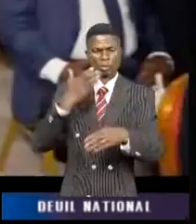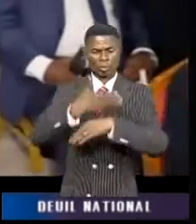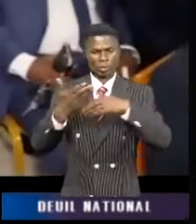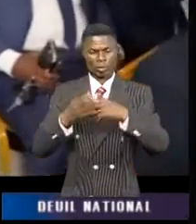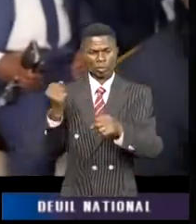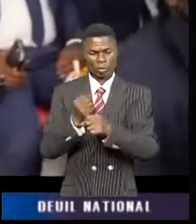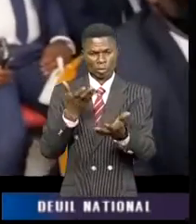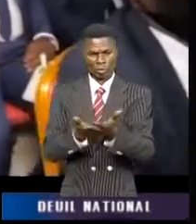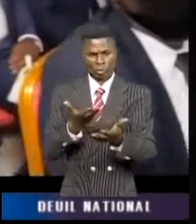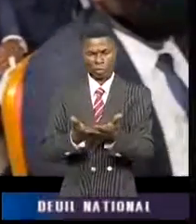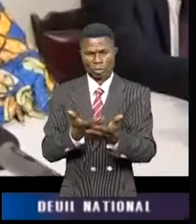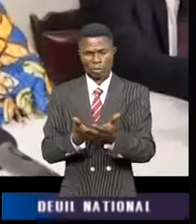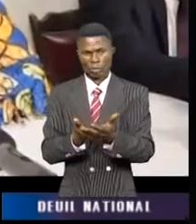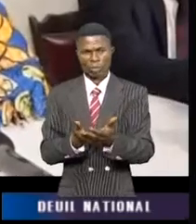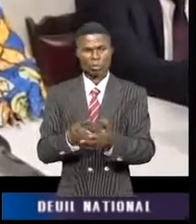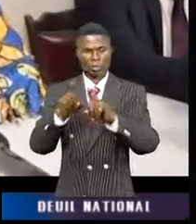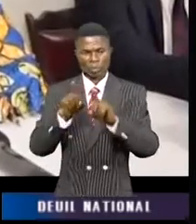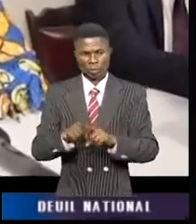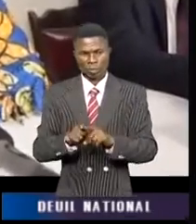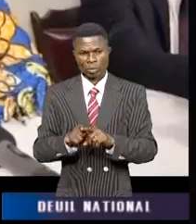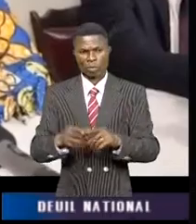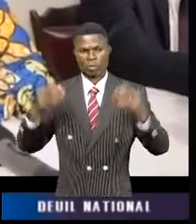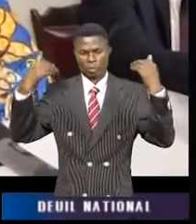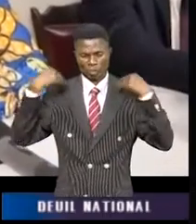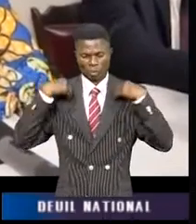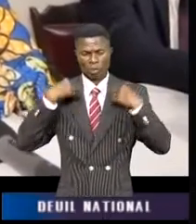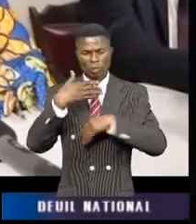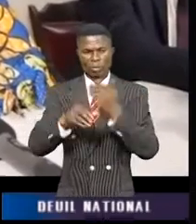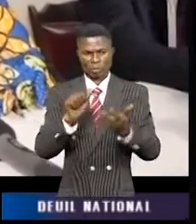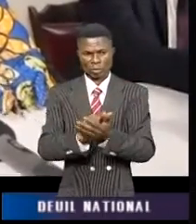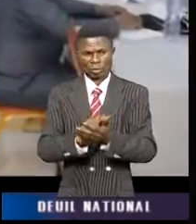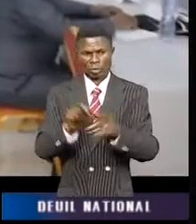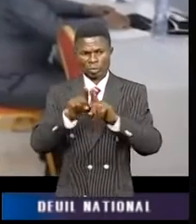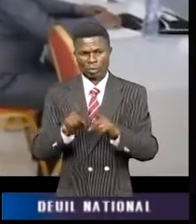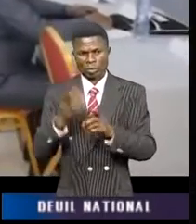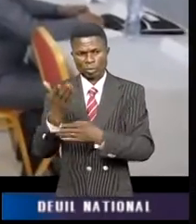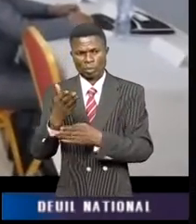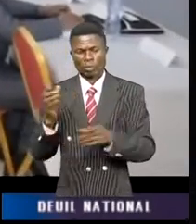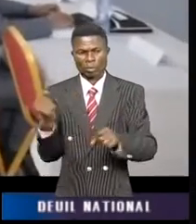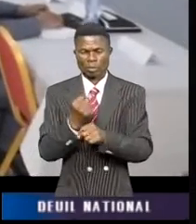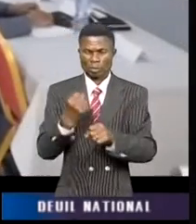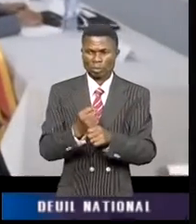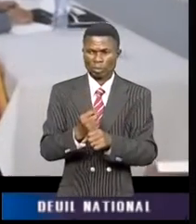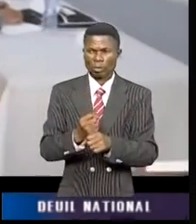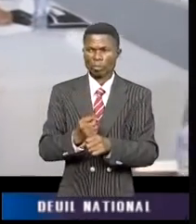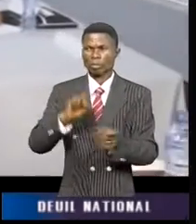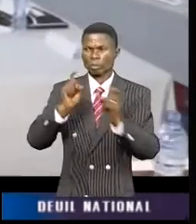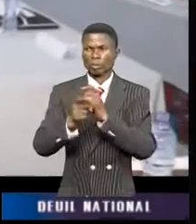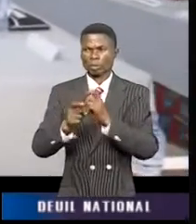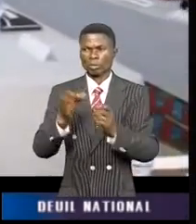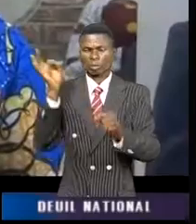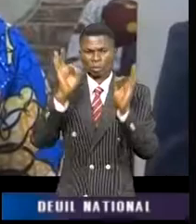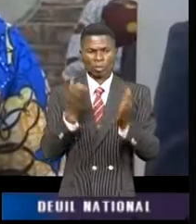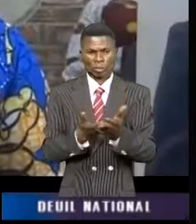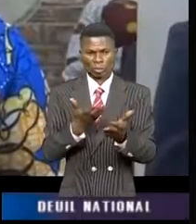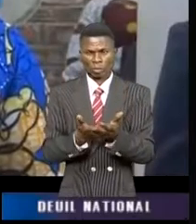travaux. C'est à ce niveau que Madame le Dirkaba, le chef de l'État aux infrastructures, a demandé de faire diligence pour la transmission de la feuille de route des